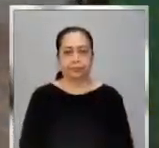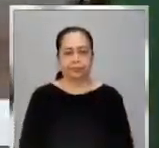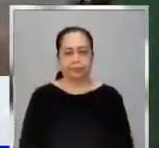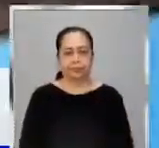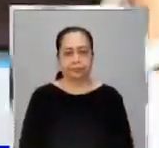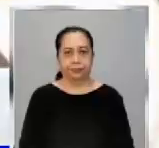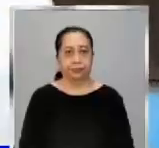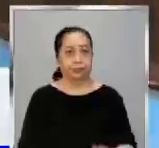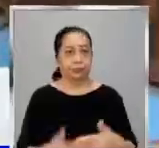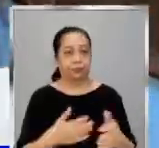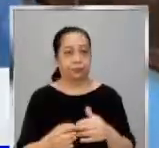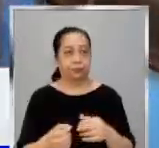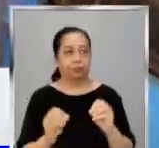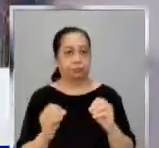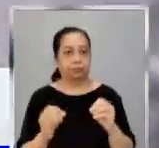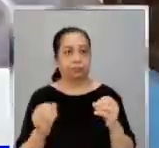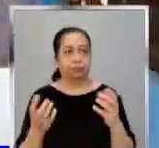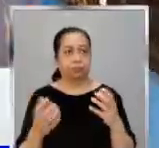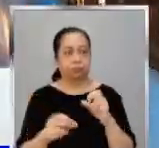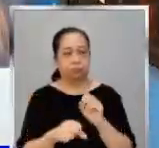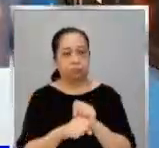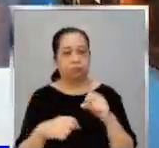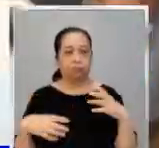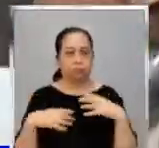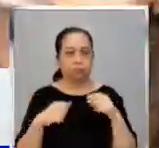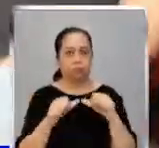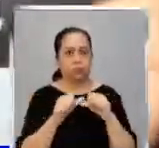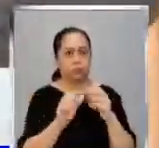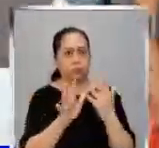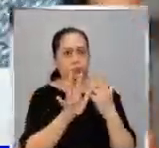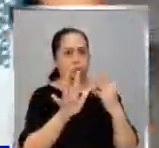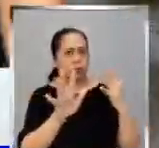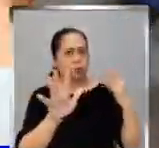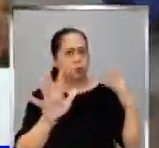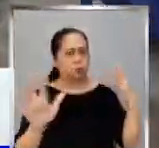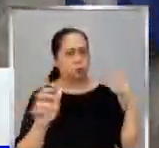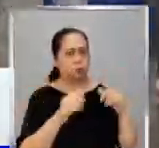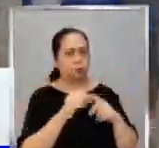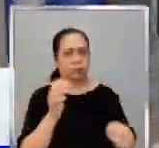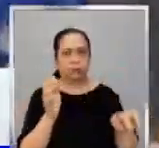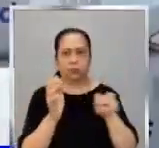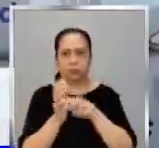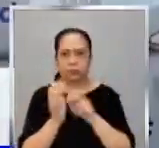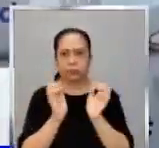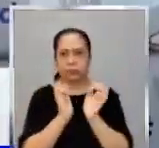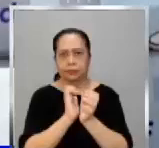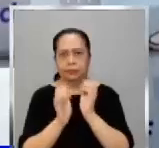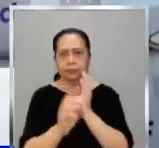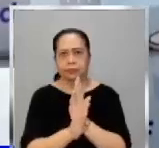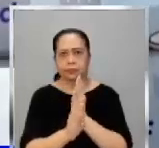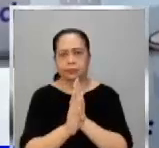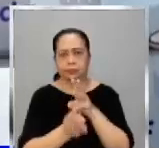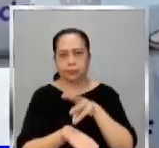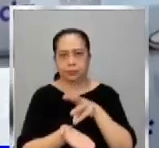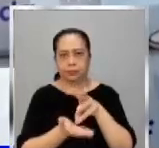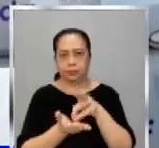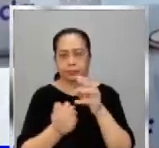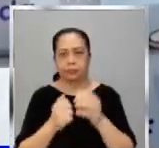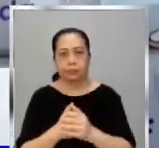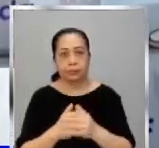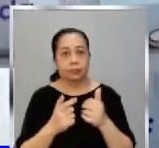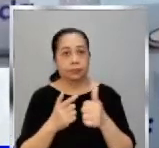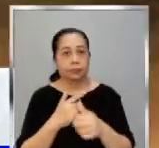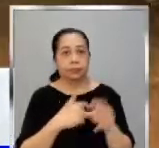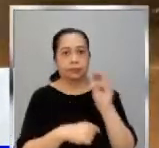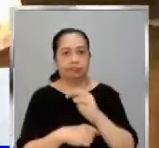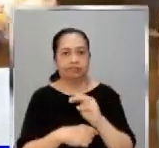Kahit walang pasok, abot hanggang pedestrian overpass ang pila ng mga taong pasakay ng EDSA Bus Carousel. Ngayon, ang unang Lunes na wala ng